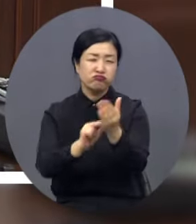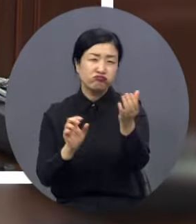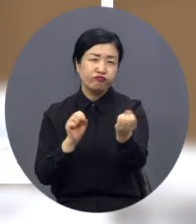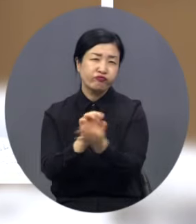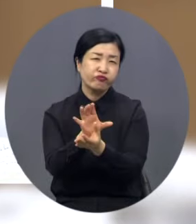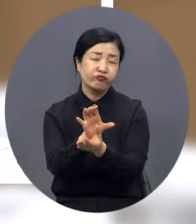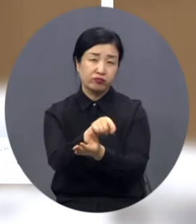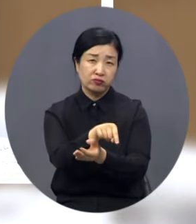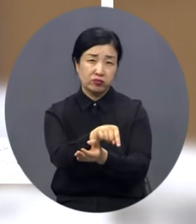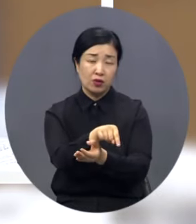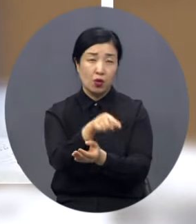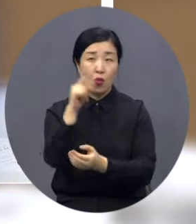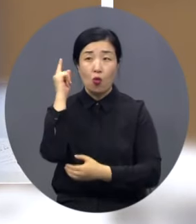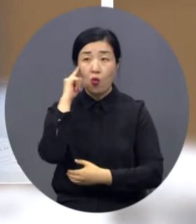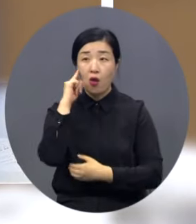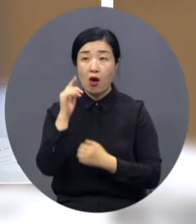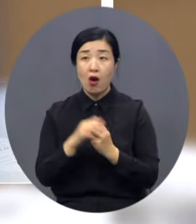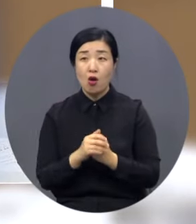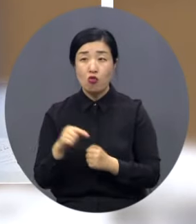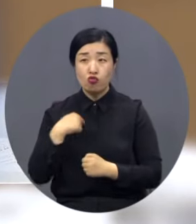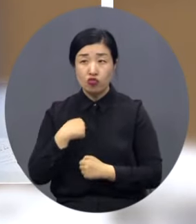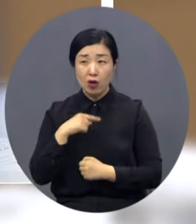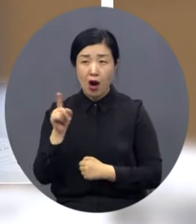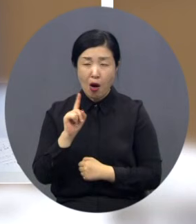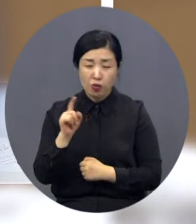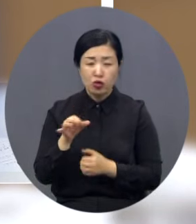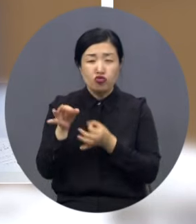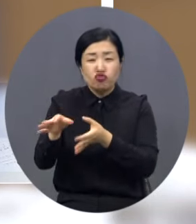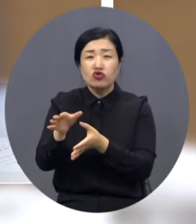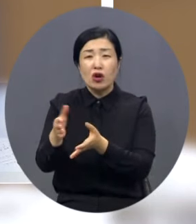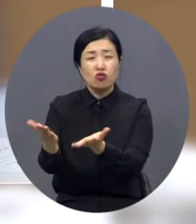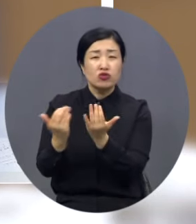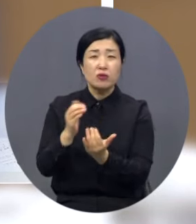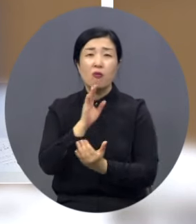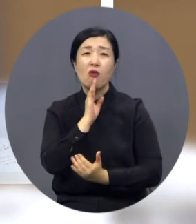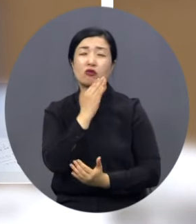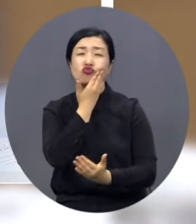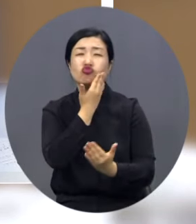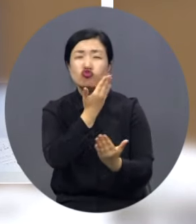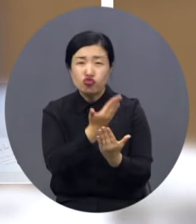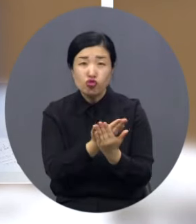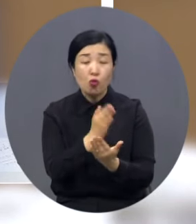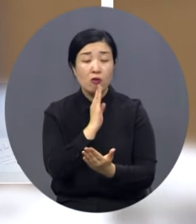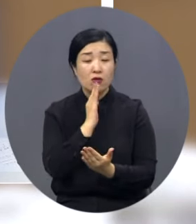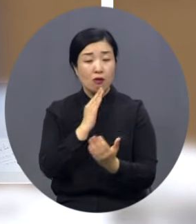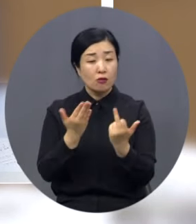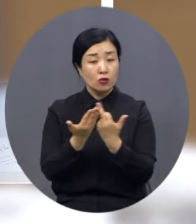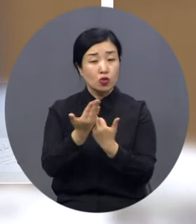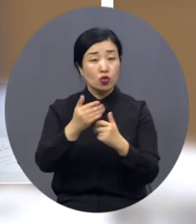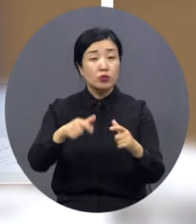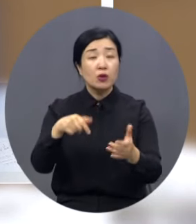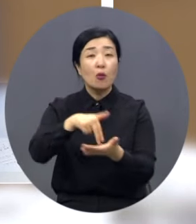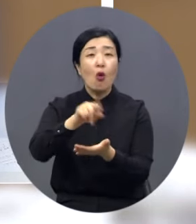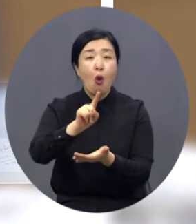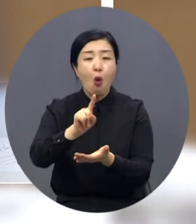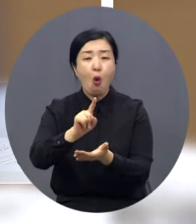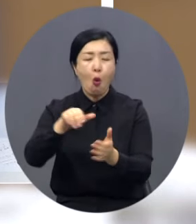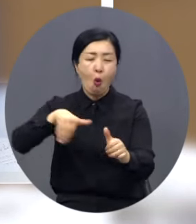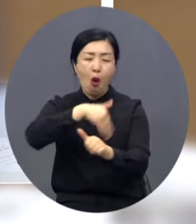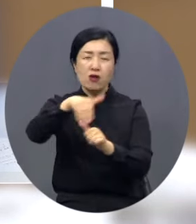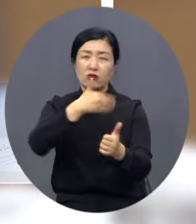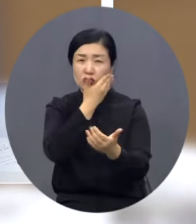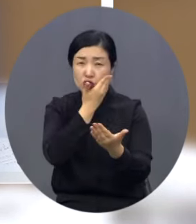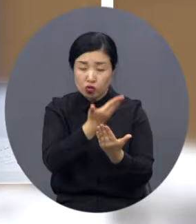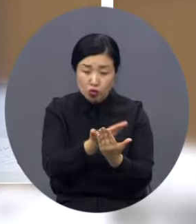잃었습니다 지금 우리가 지금 아무리 투자 유치도 좋지만 더 중요한 거는 우리 제주도가이 환경수도로 이렇게 나가려고 하니까